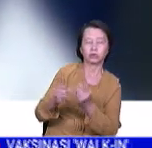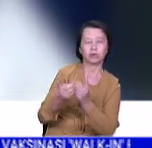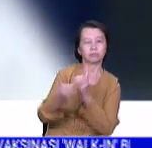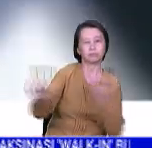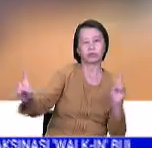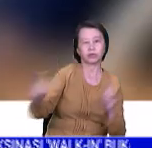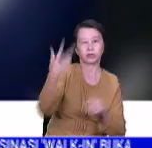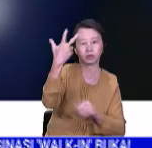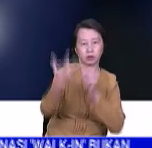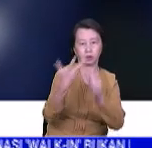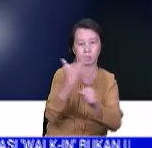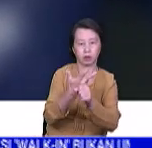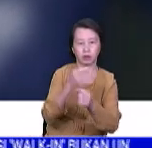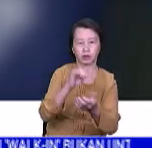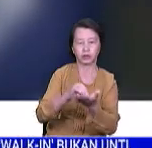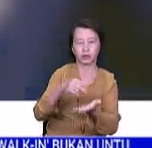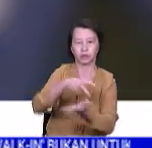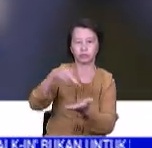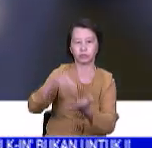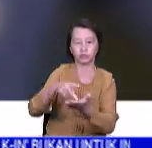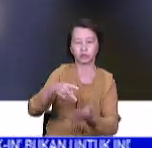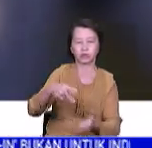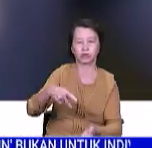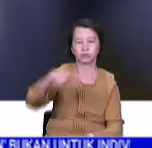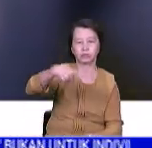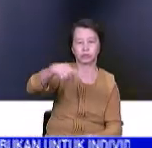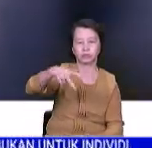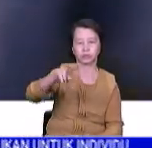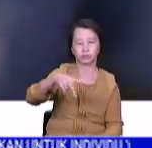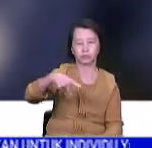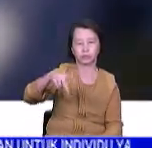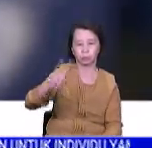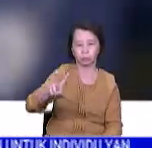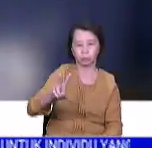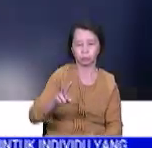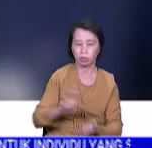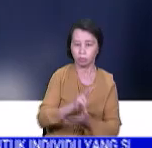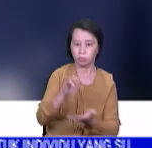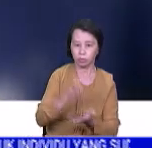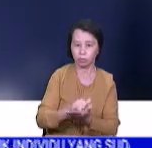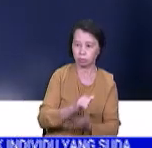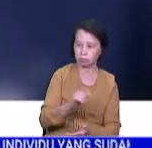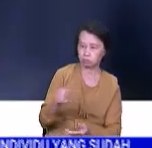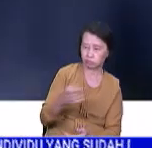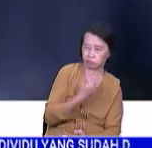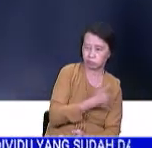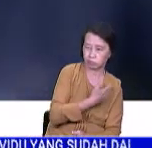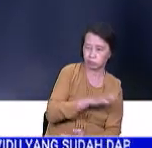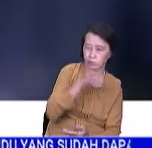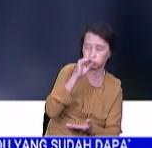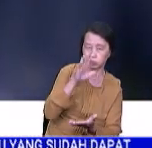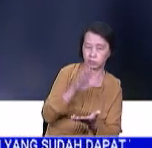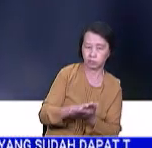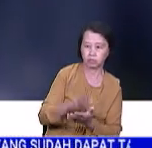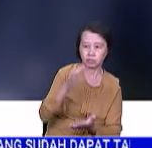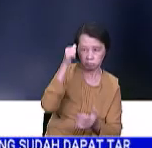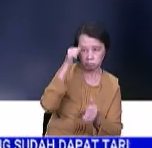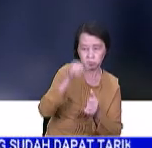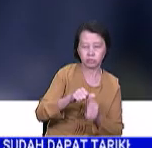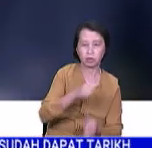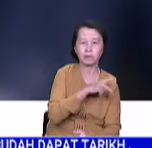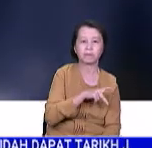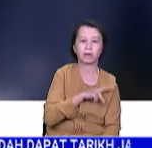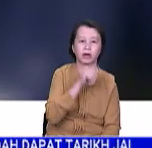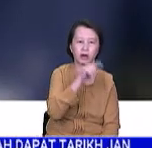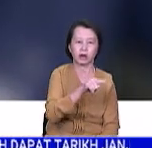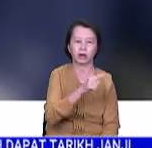3 tahun lalu di sebuah pusat pemberian vaksin. Menerusi video berkenaan, bekas suaminya masih mengingati maklumat peribadi Alia apabila